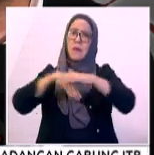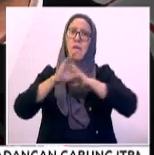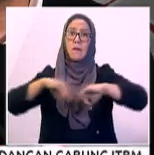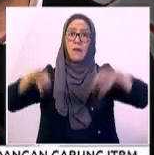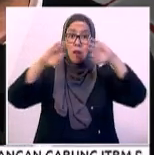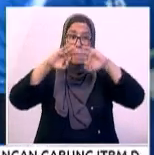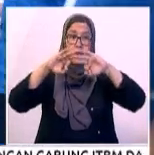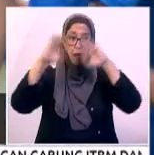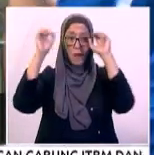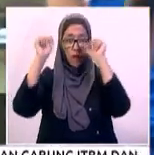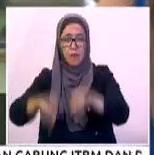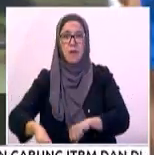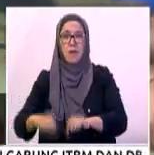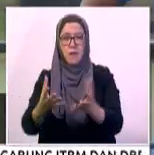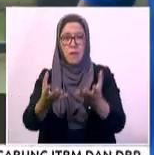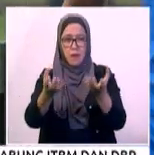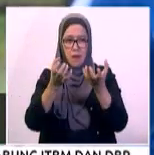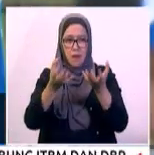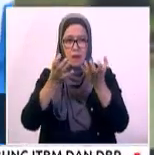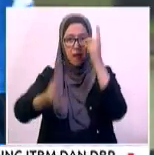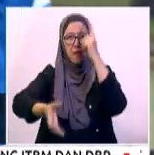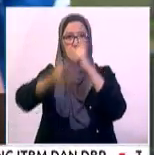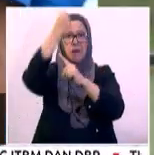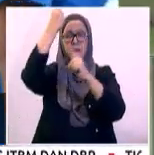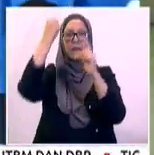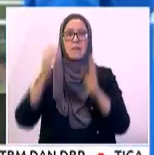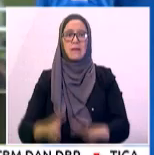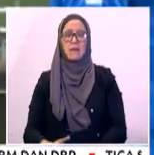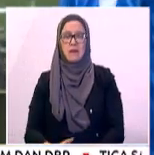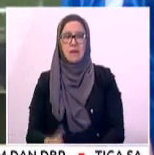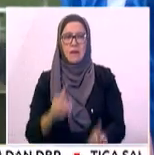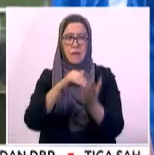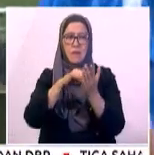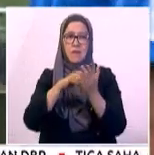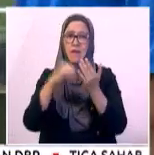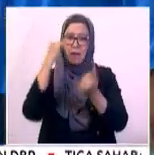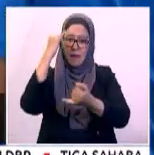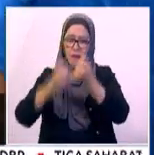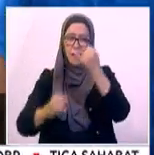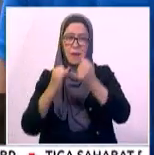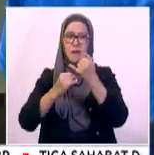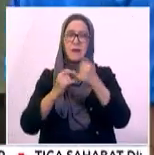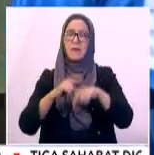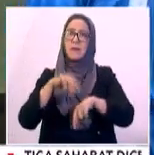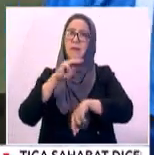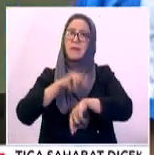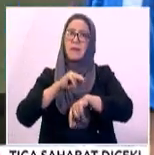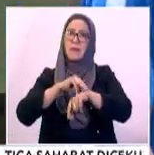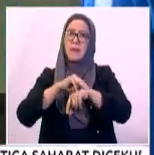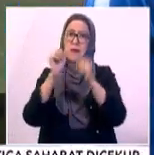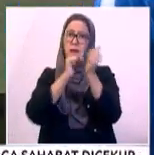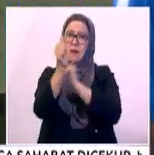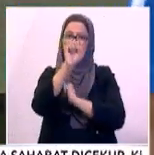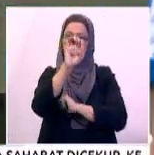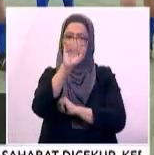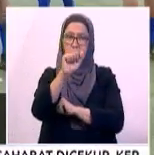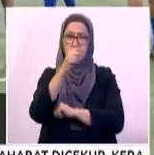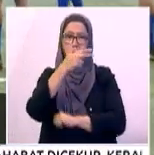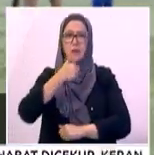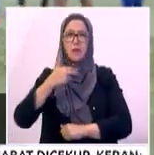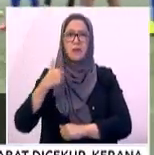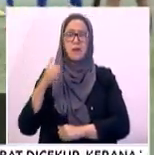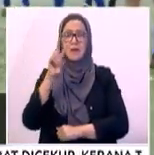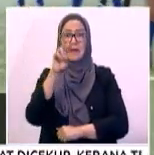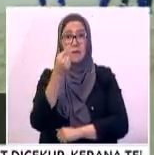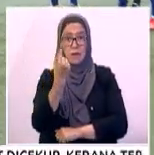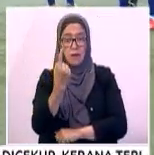sekali lagi lah. Kali terakhir skuad negara merangkul pingat emas adalah pada Sukan SEA Indonesia 2011. Manakala pemilihan kategori